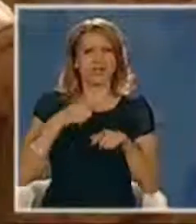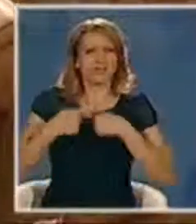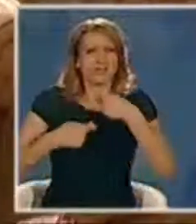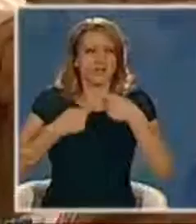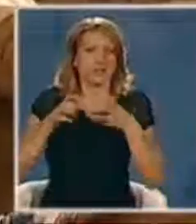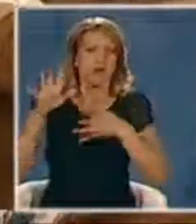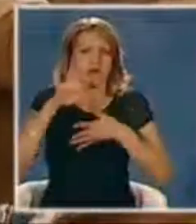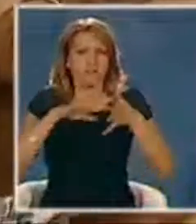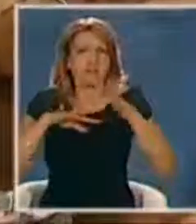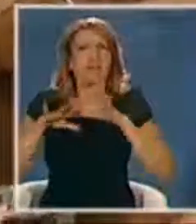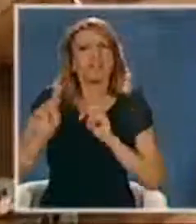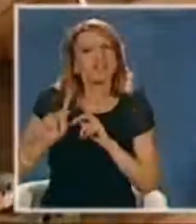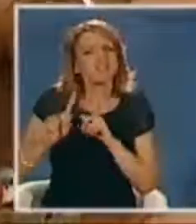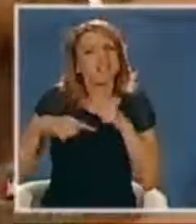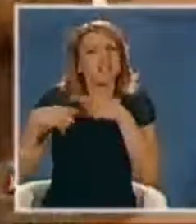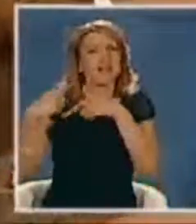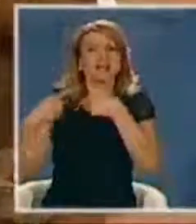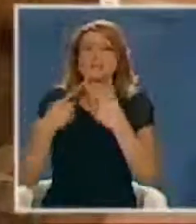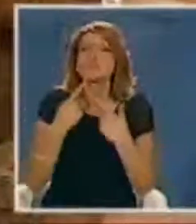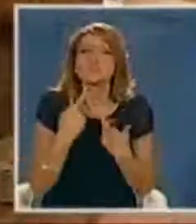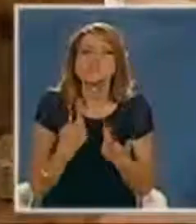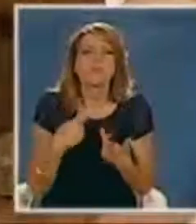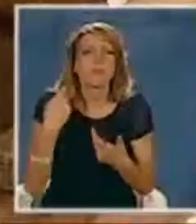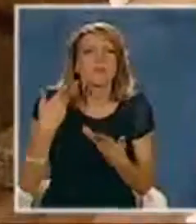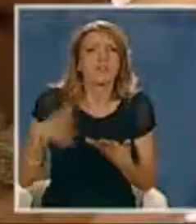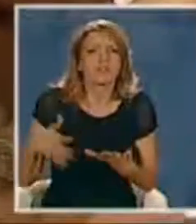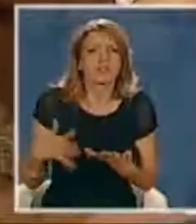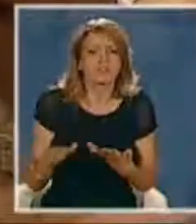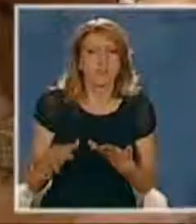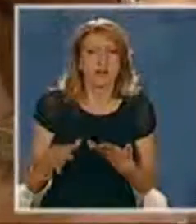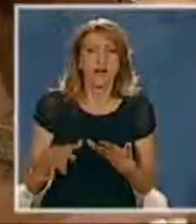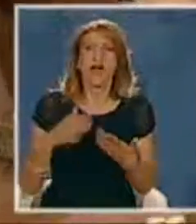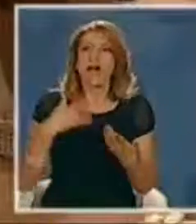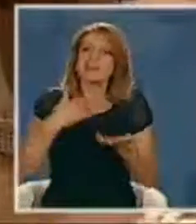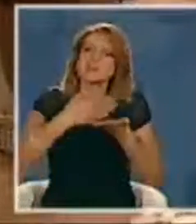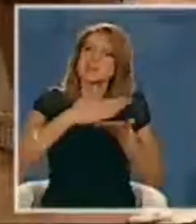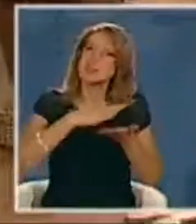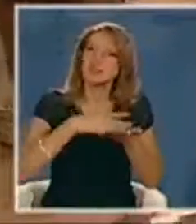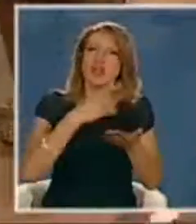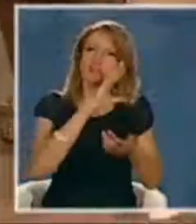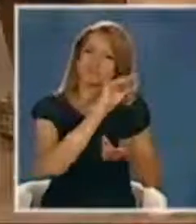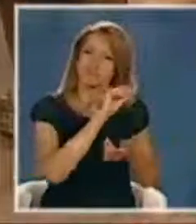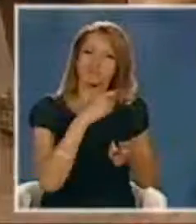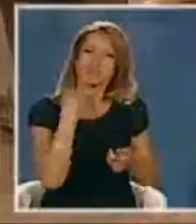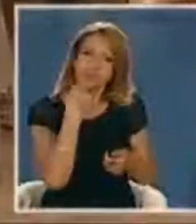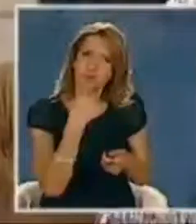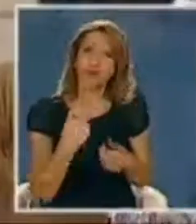да се развиваш тази сфера. Защо така? По никакъв начин. Дори аз, когато съм изподарявал, че като по-голям и като